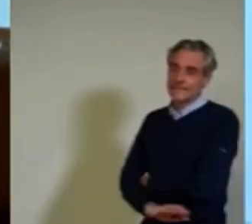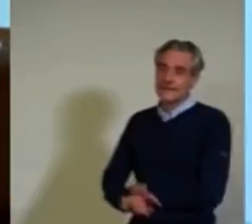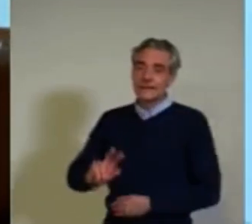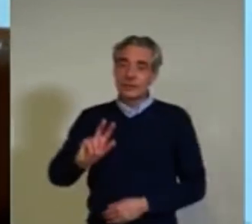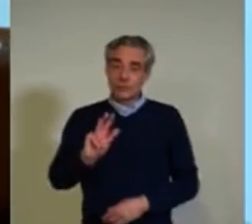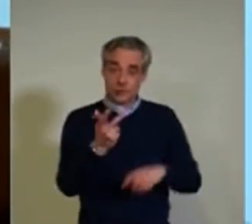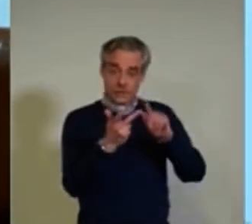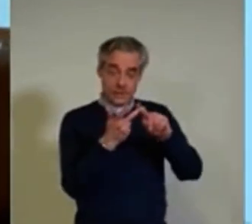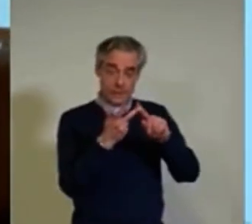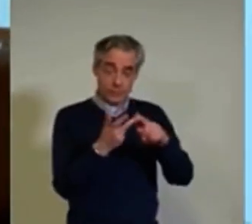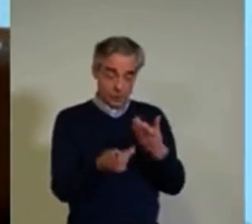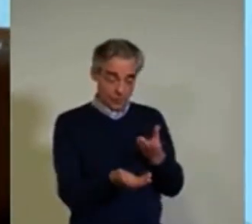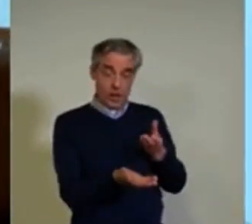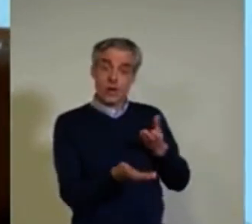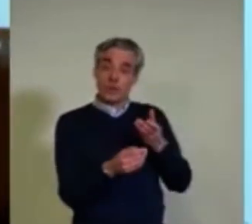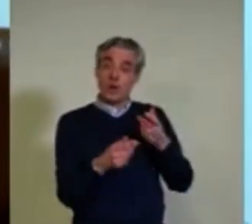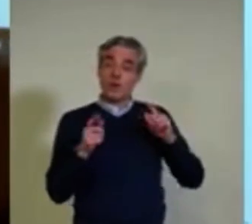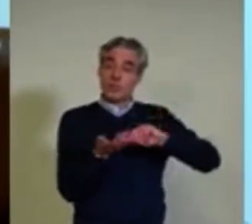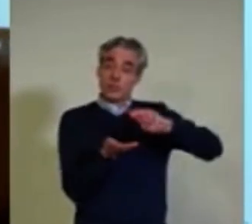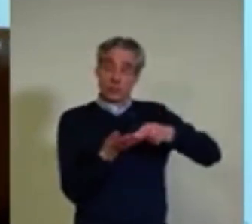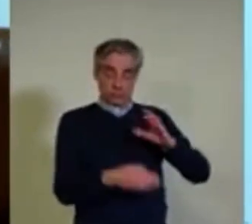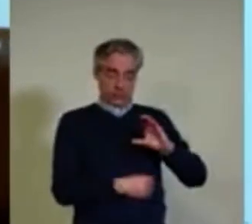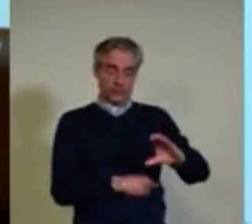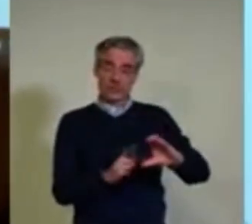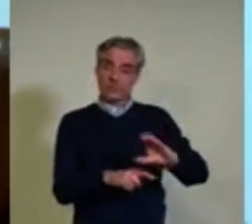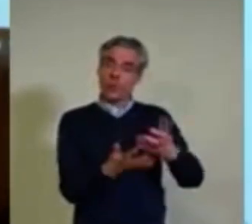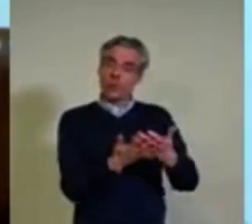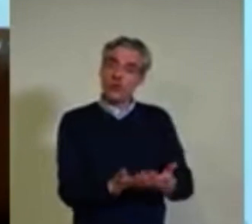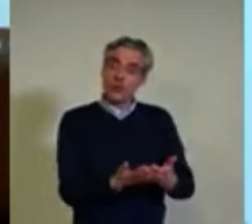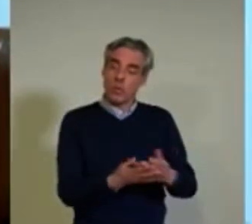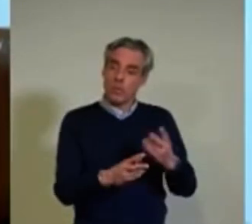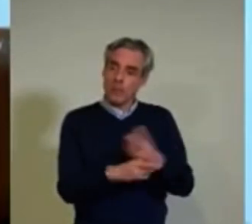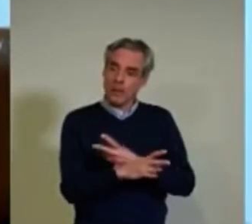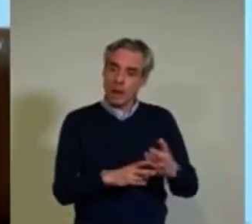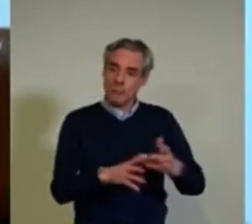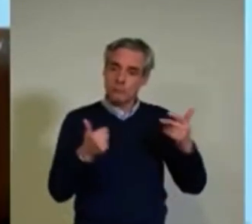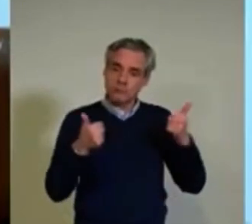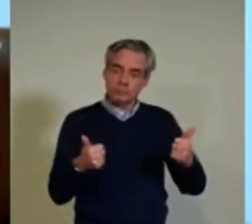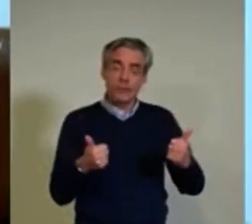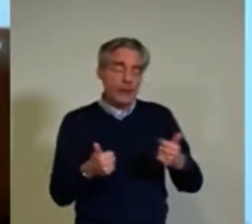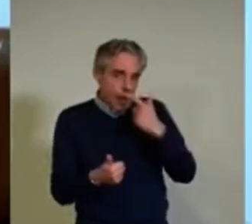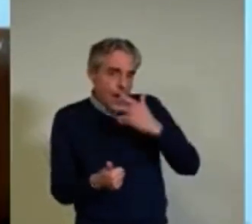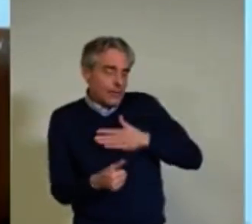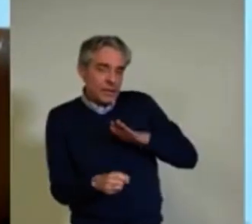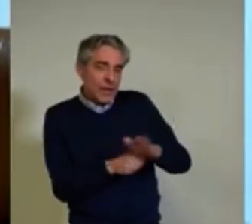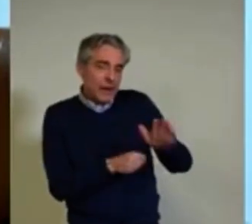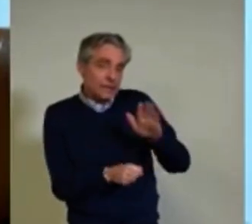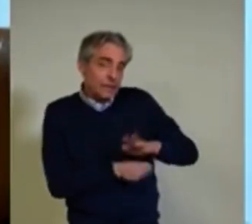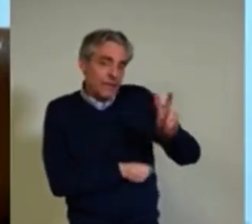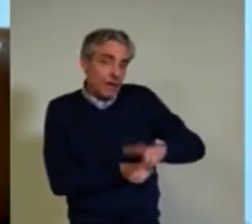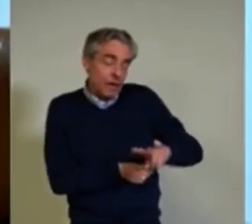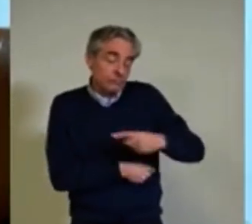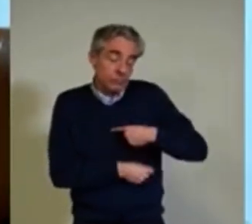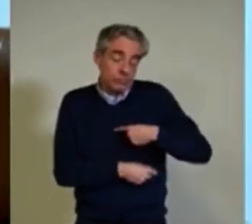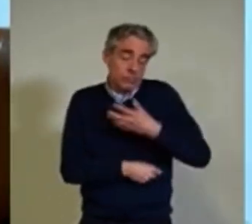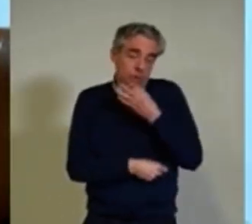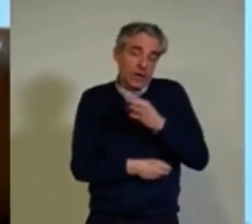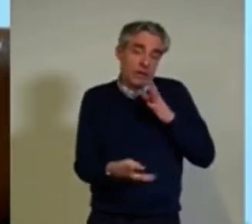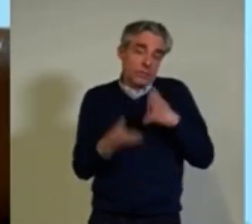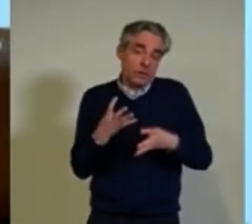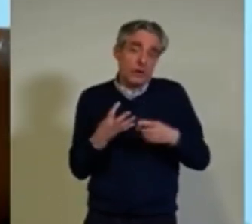conséquent. Alors, nous le trouvons d'ailleurs pas suffisamment conséquent pour être tout à fait transparent, puisque nous avons investi